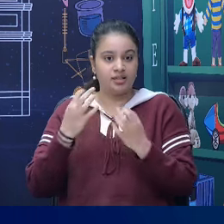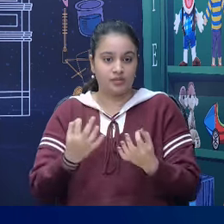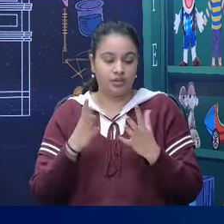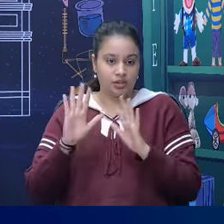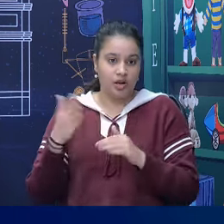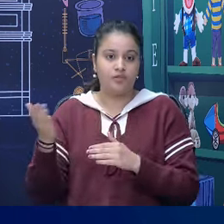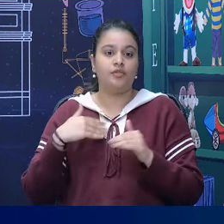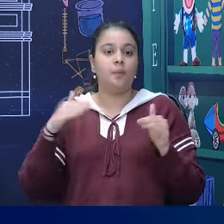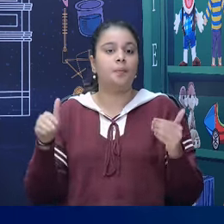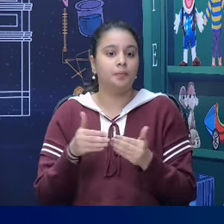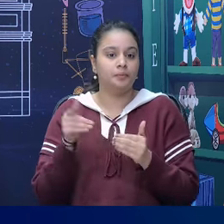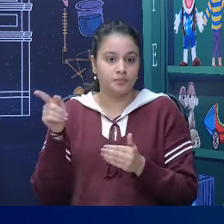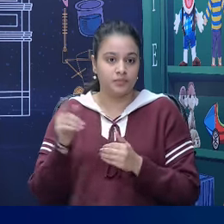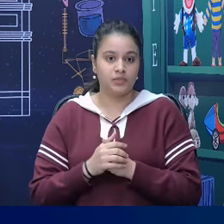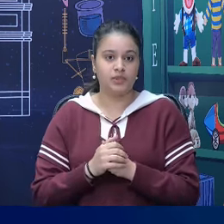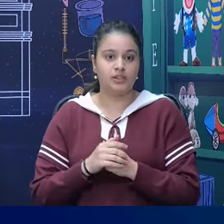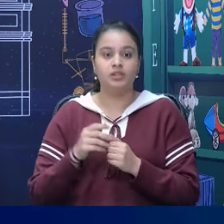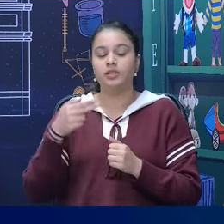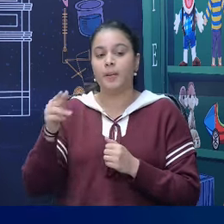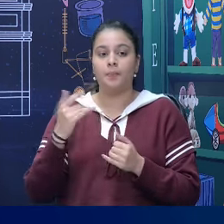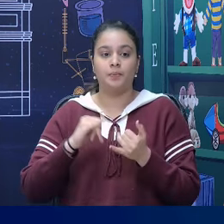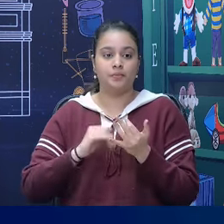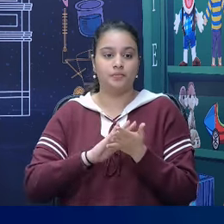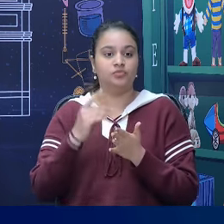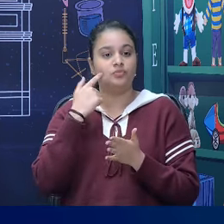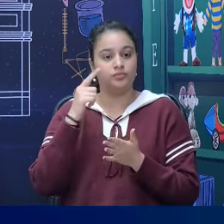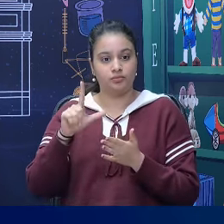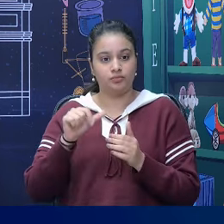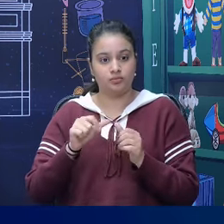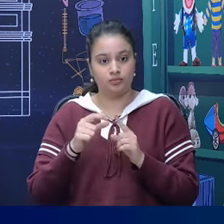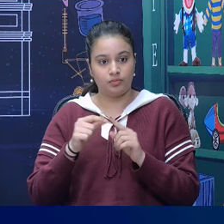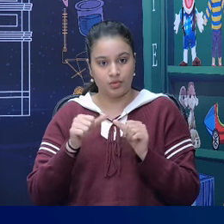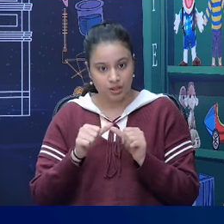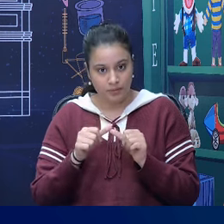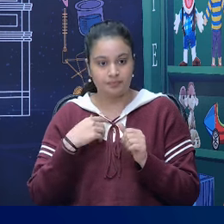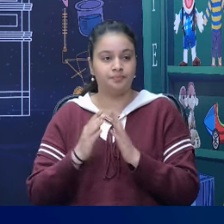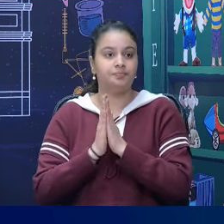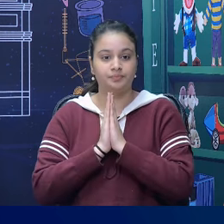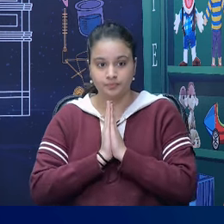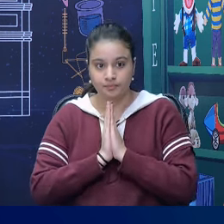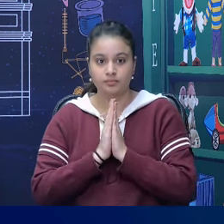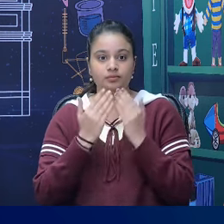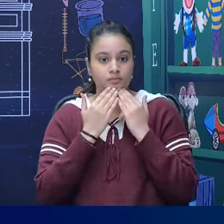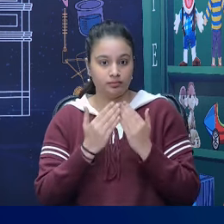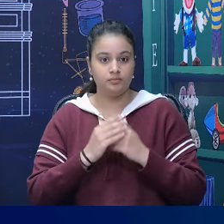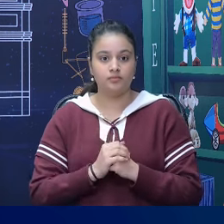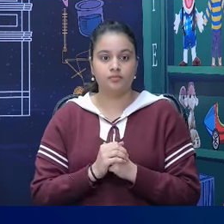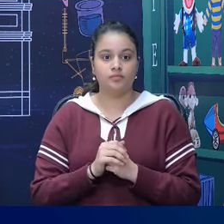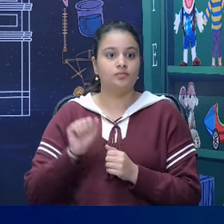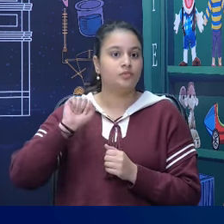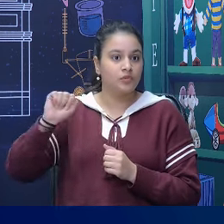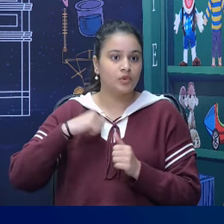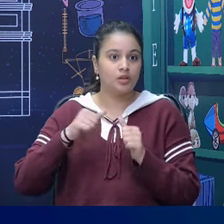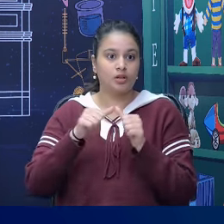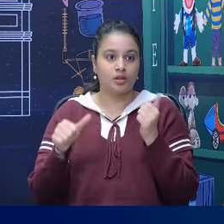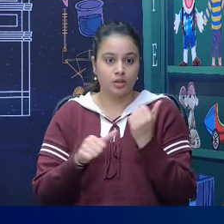कराते हैं हमारी मेहमान डॉक्टर शिल्पा जैसवाल मैम से नमस्कार मैम नमस्ते व्यूवर्स नमस्ते सन जी धन्यवाद आप मैम सहायक प्रोफेसर हैं